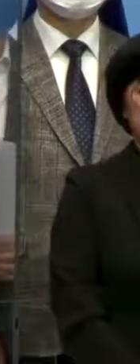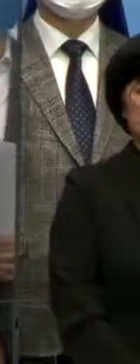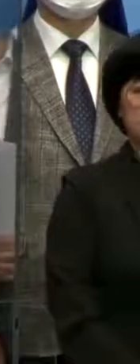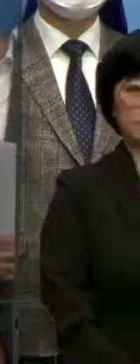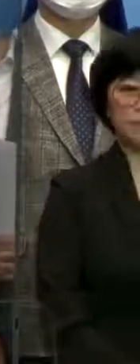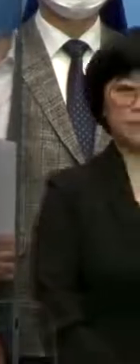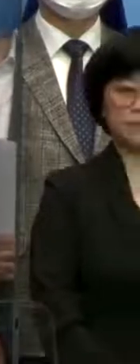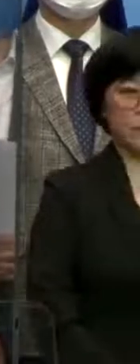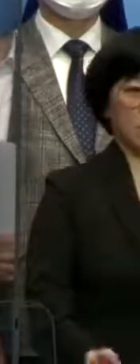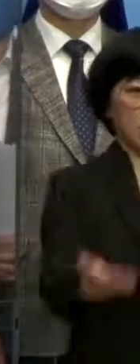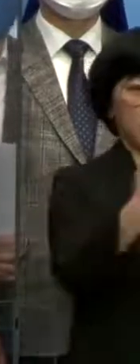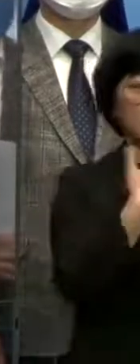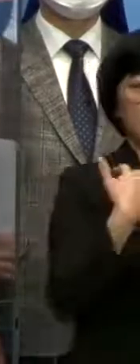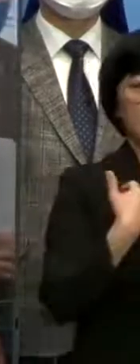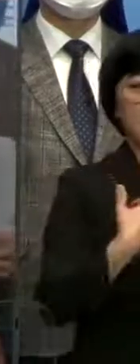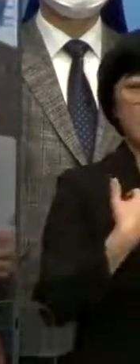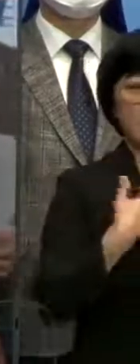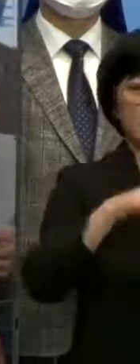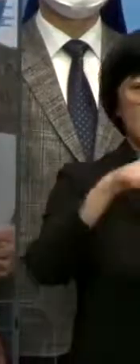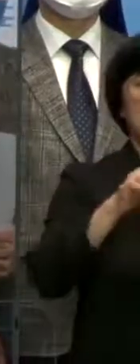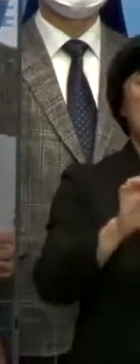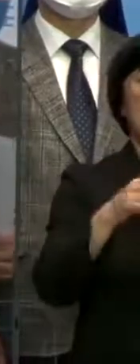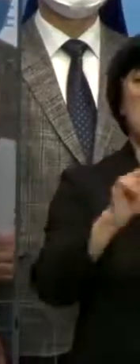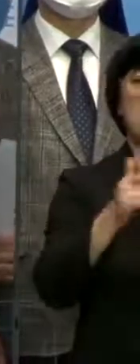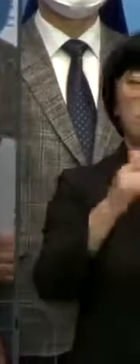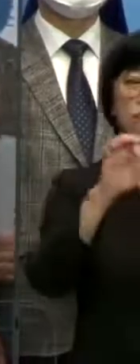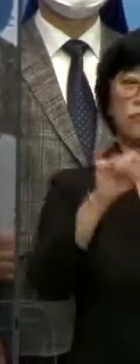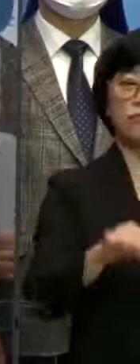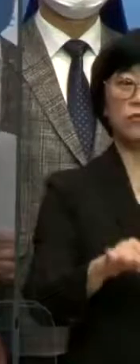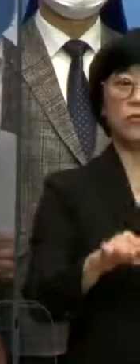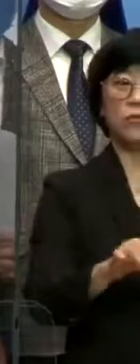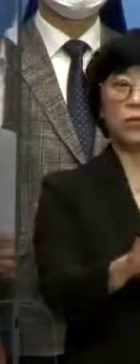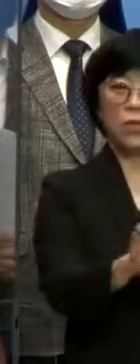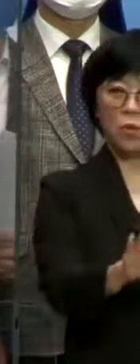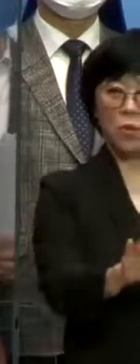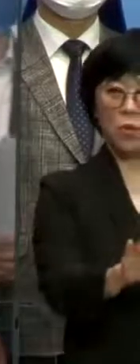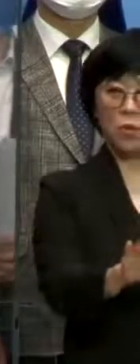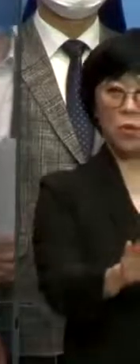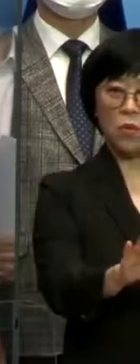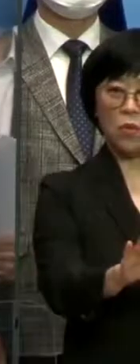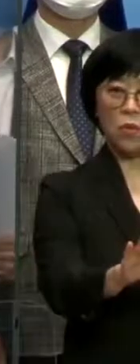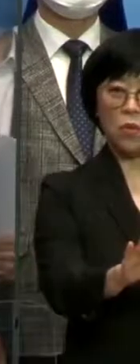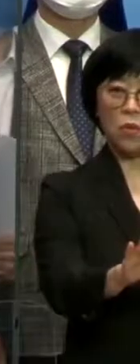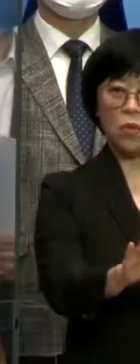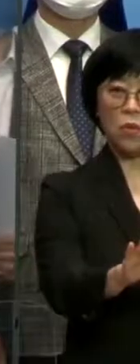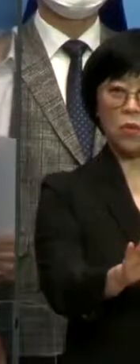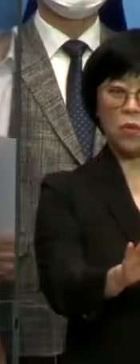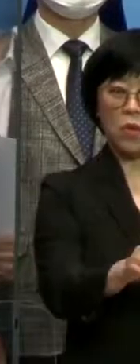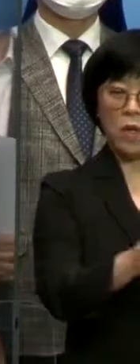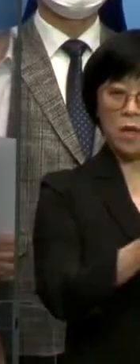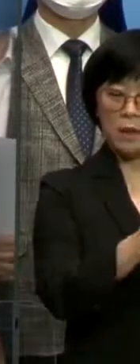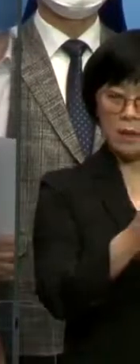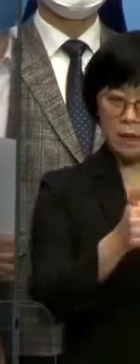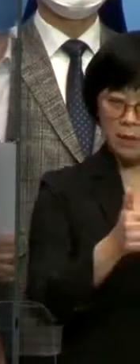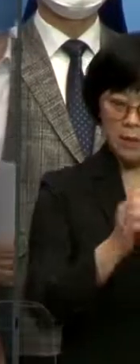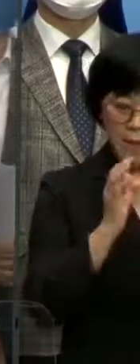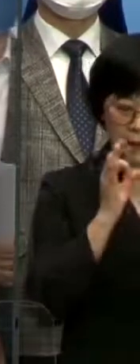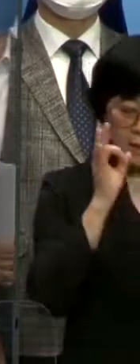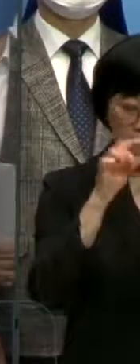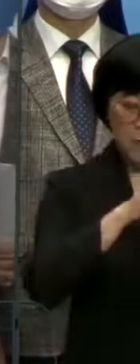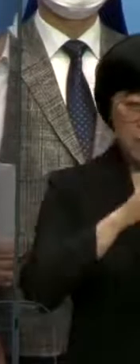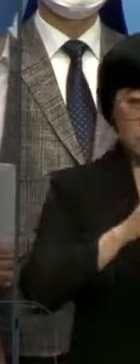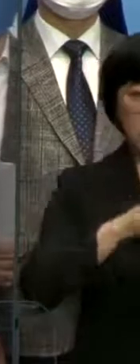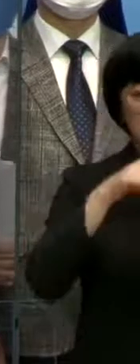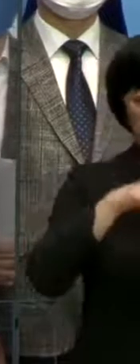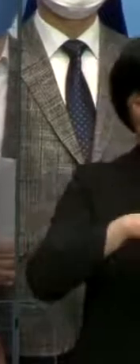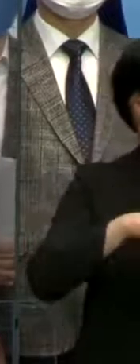네, 언론 여러분 반갑습니다. 강선우입니다. 오늘 저는 참담하면서도 간절한 마음으로 이 자리에